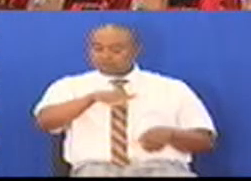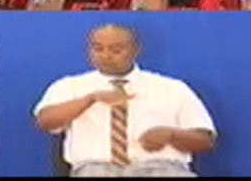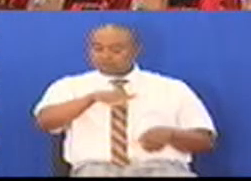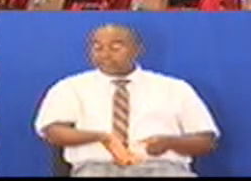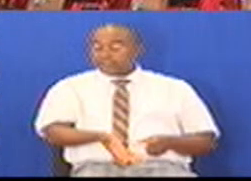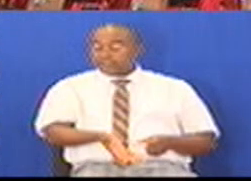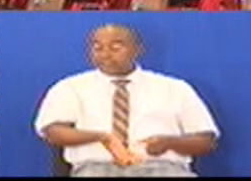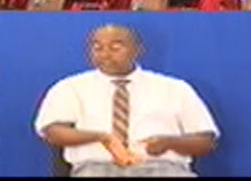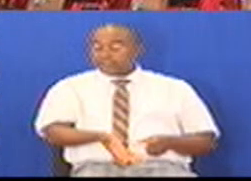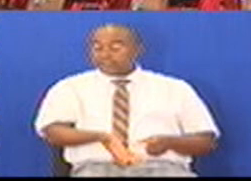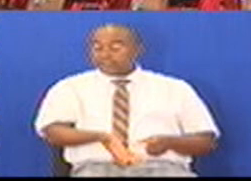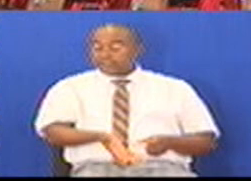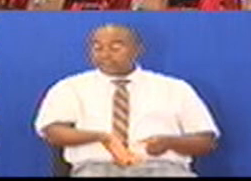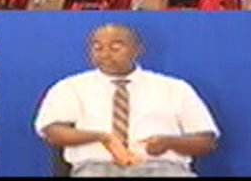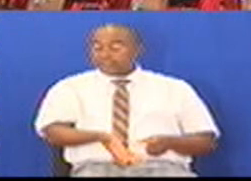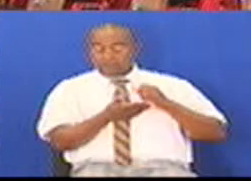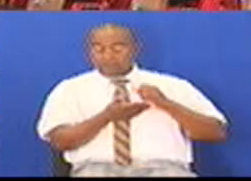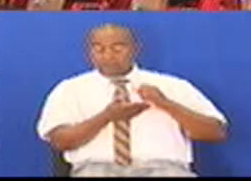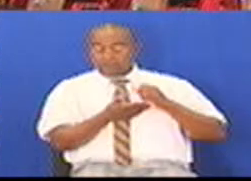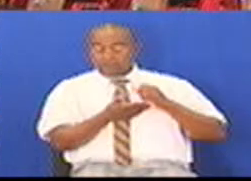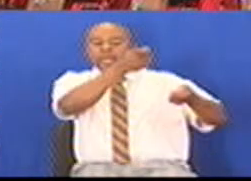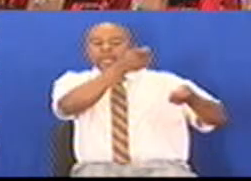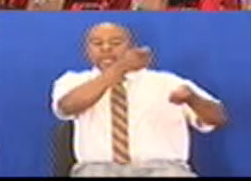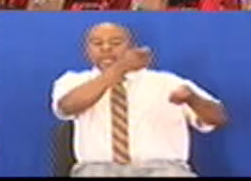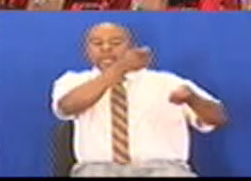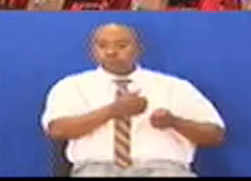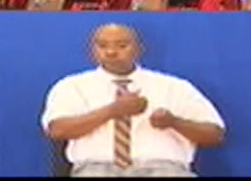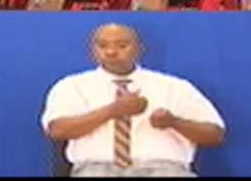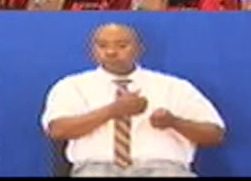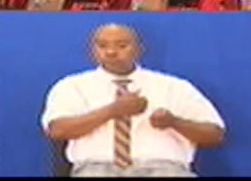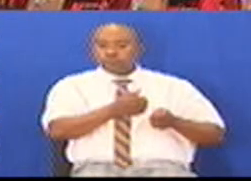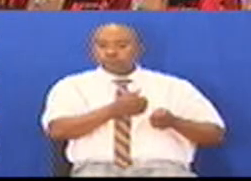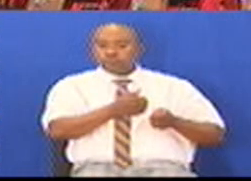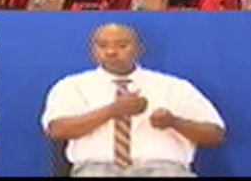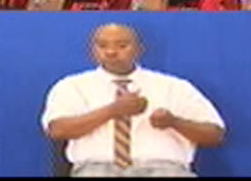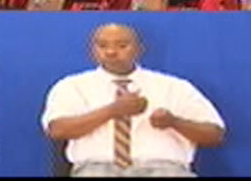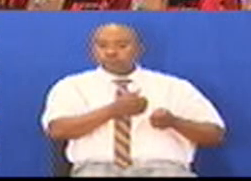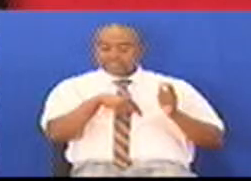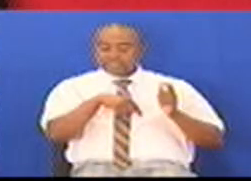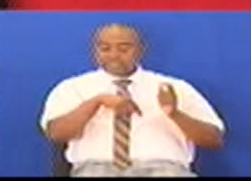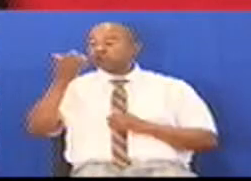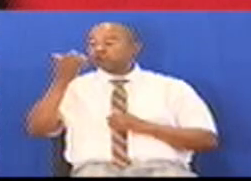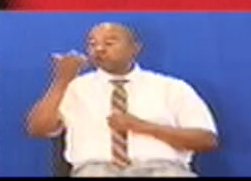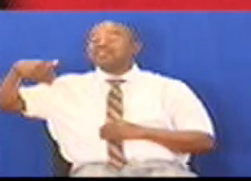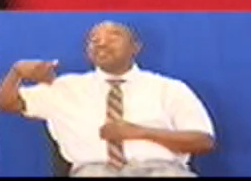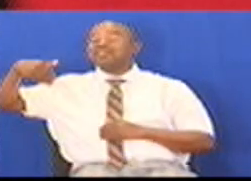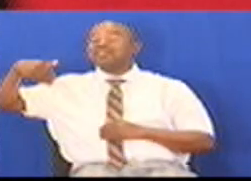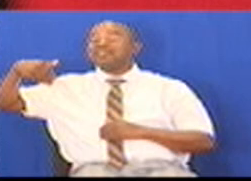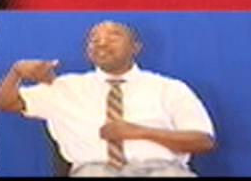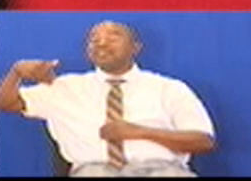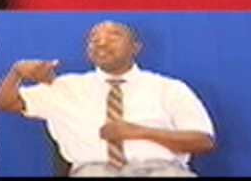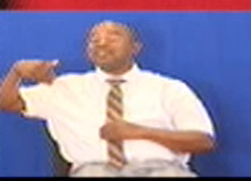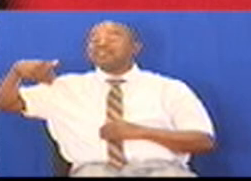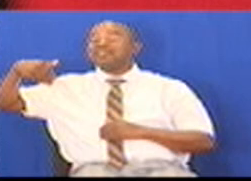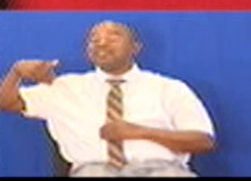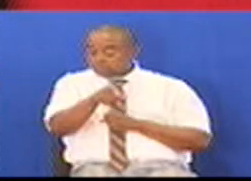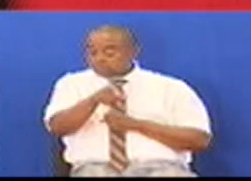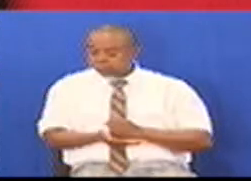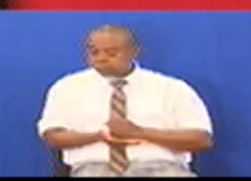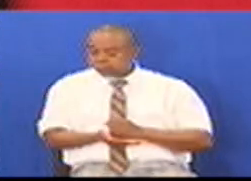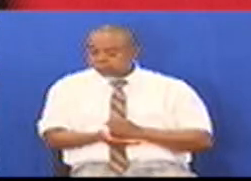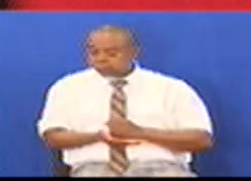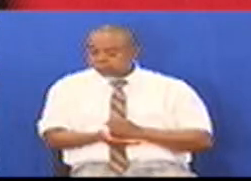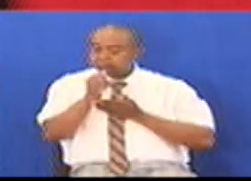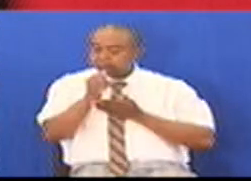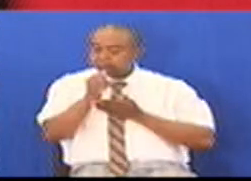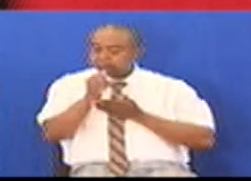mazao yetu ya kilimo kuwa na bei shindani katika masoko ya nje. Aidha, hatua hii itawezesha wawekezaji katika sekta ya